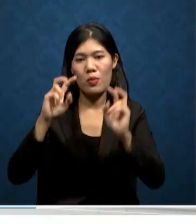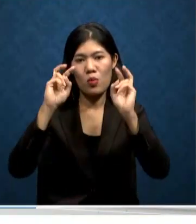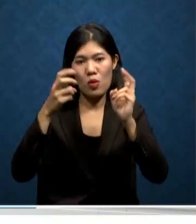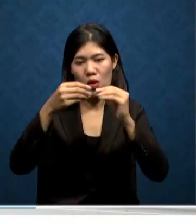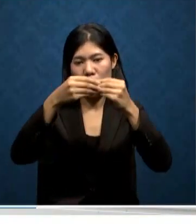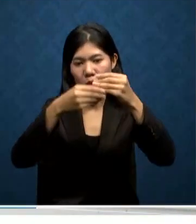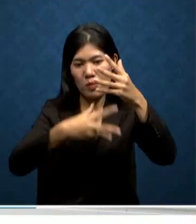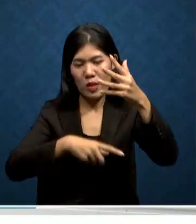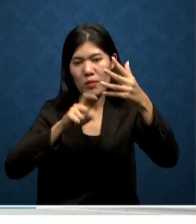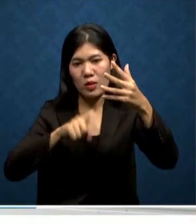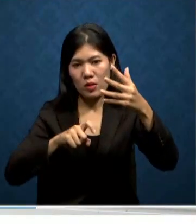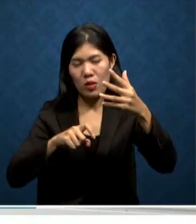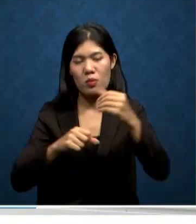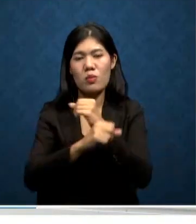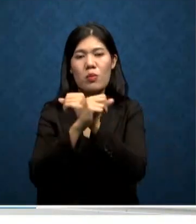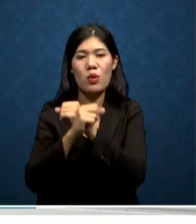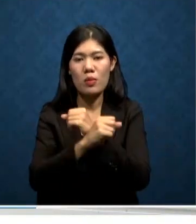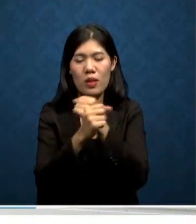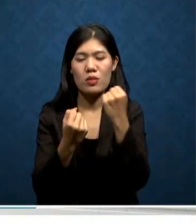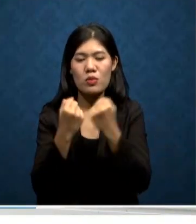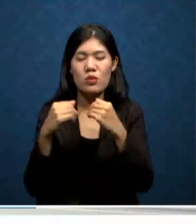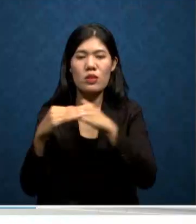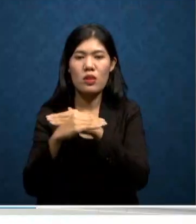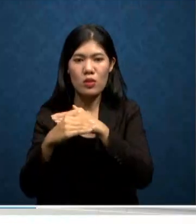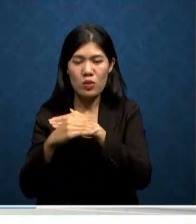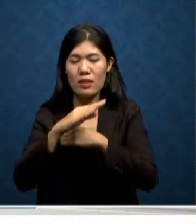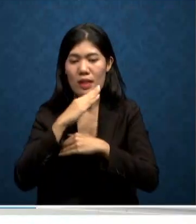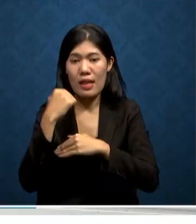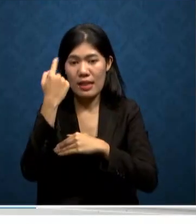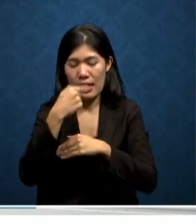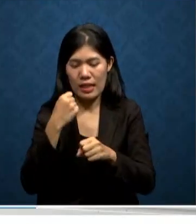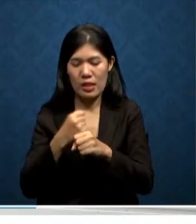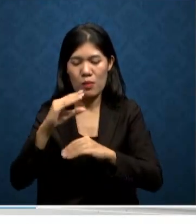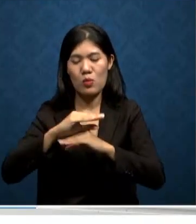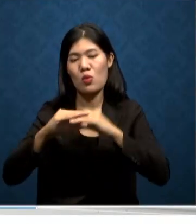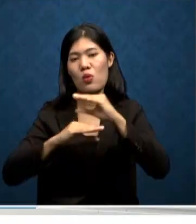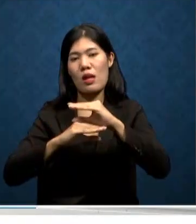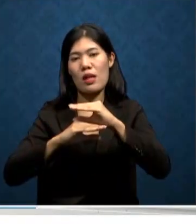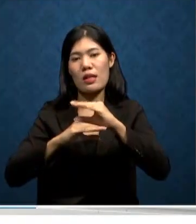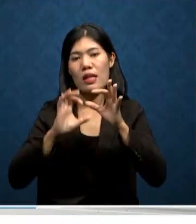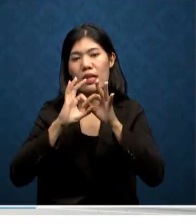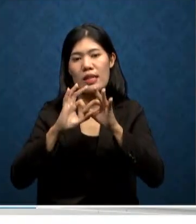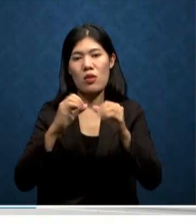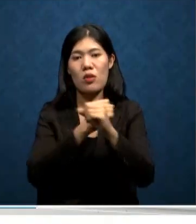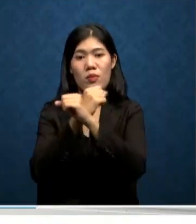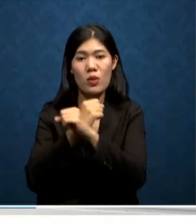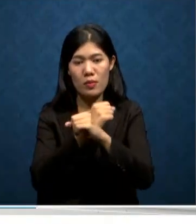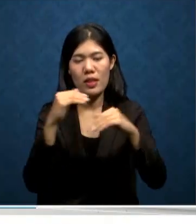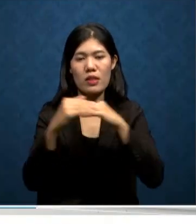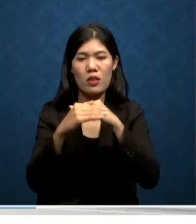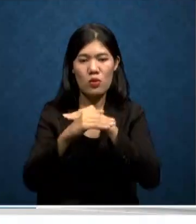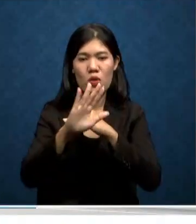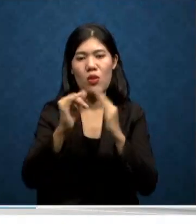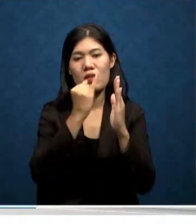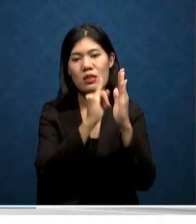ความปลอดภัยในการใช้รถใช้ถนนสำหรับดำเนินโครงการด้านความปลอดภัยทางถนนในระดับจังหวัด